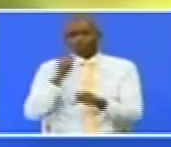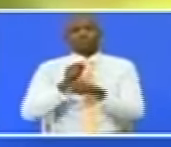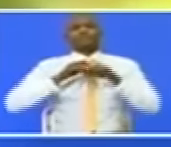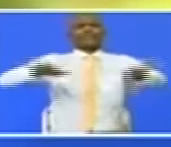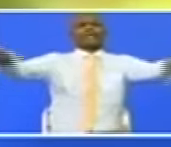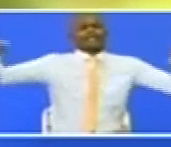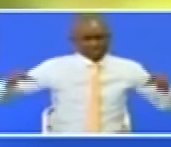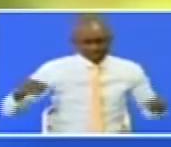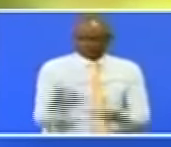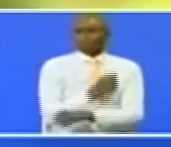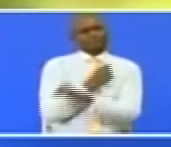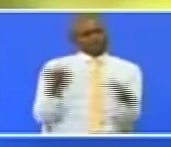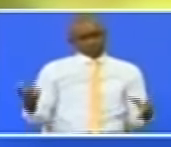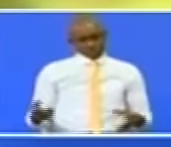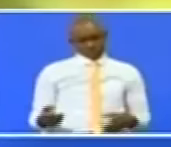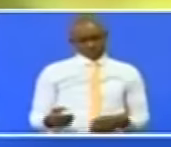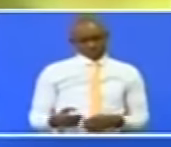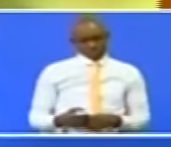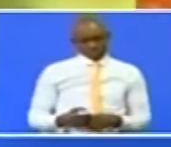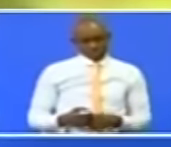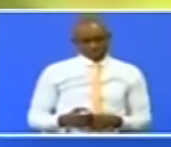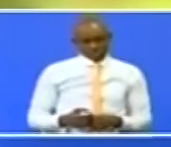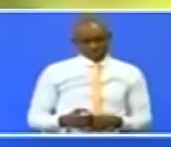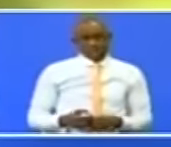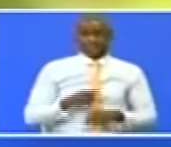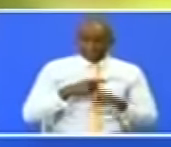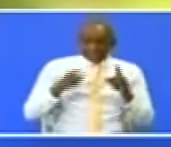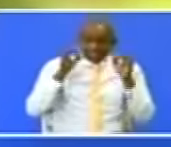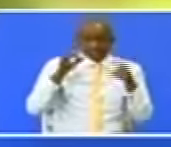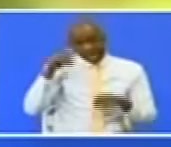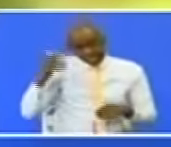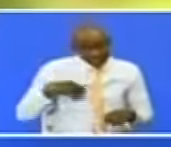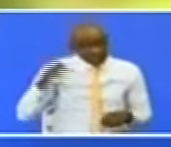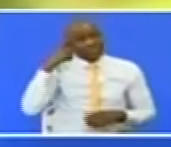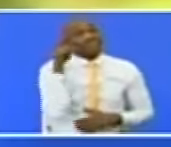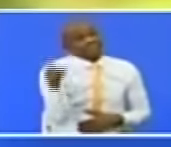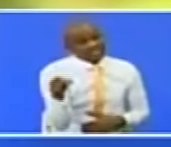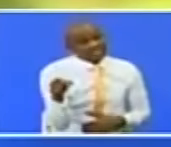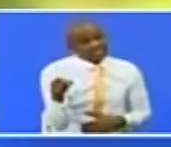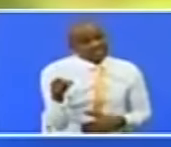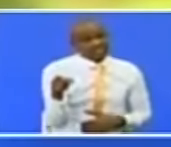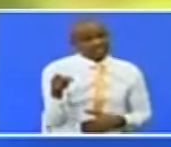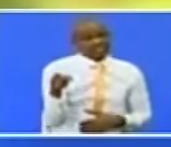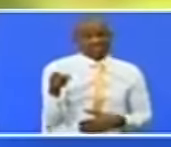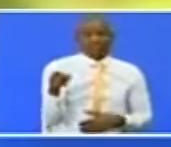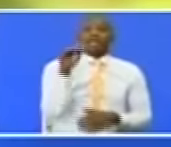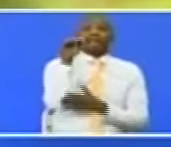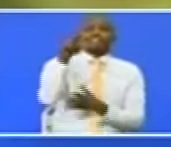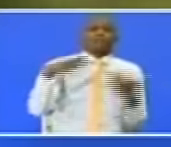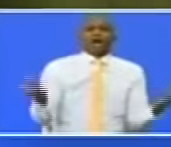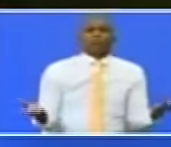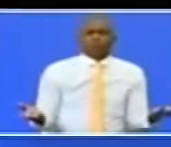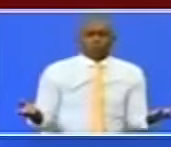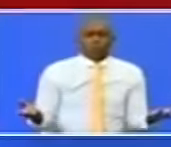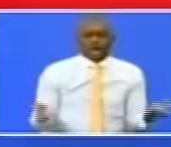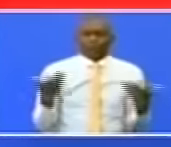kila mtu hiyo virus. Lakini lakini kama watu wengine wanaweza fikiria ni hivyo, sasa nawauliza aje.